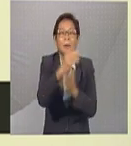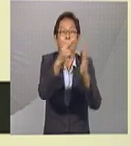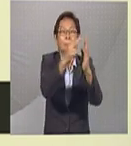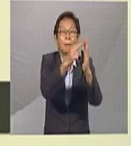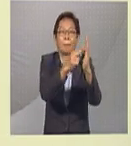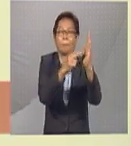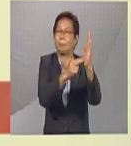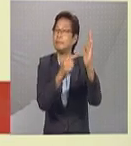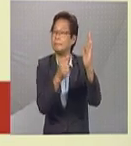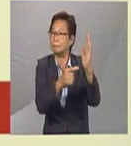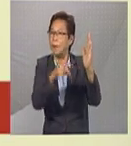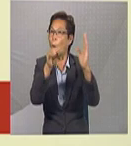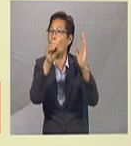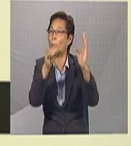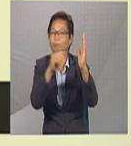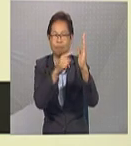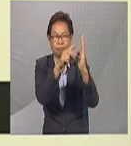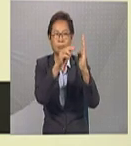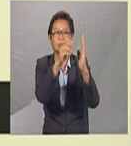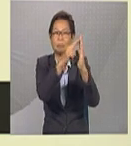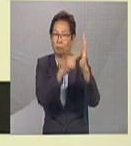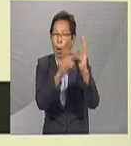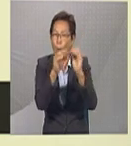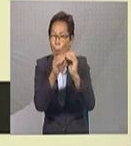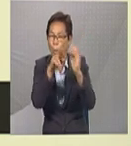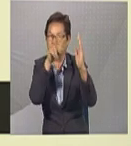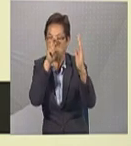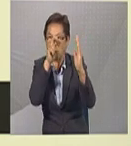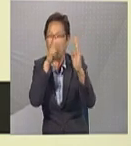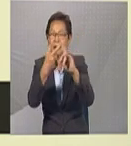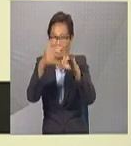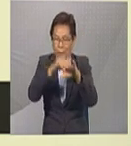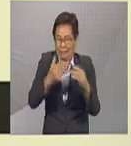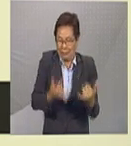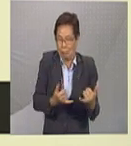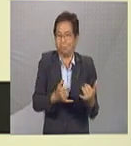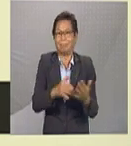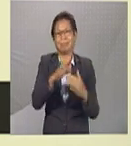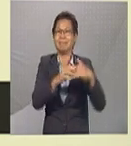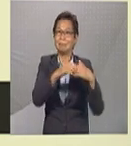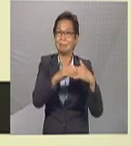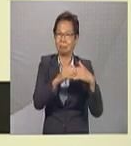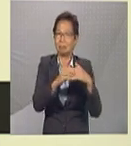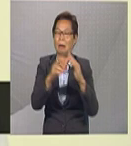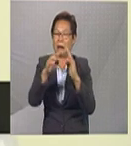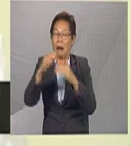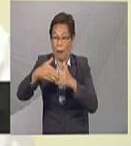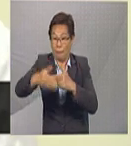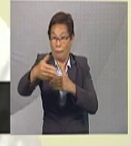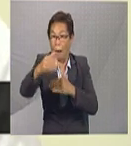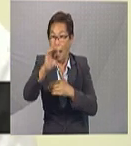peraturannya akan menjadi lebih tegas daripada peraturan yang ada hari ini, kini. Jadi mungkin selepas